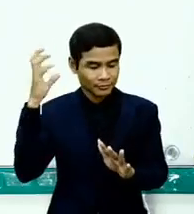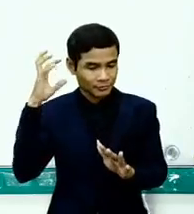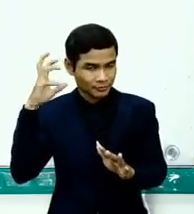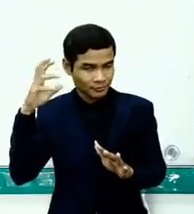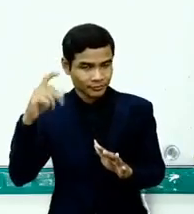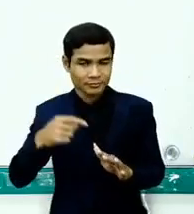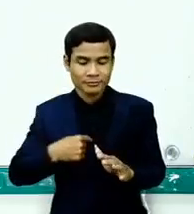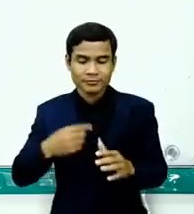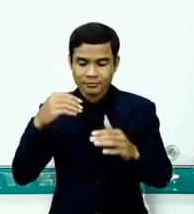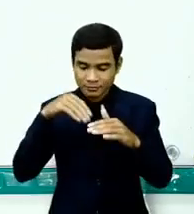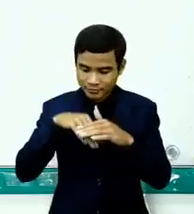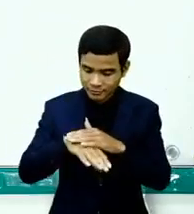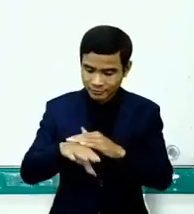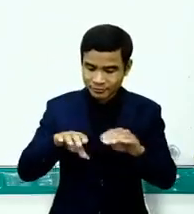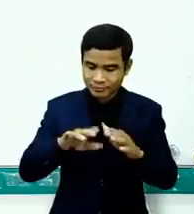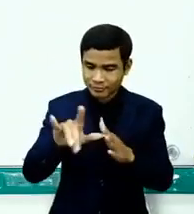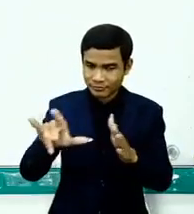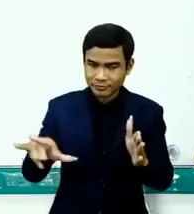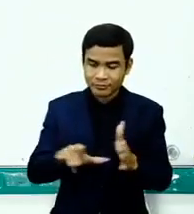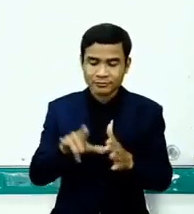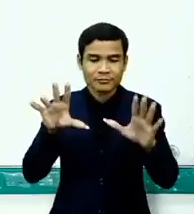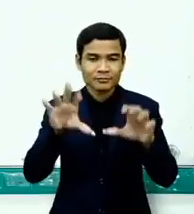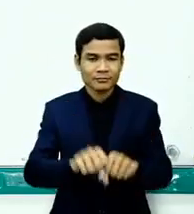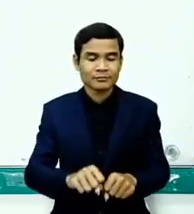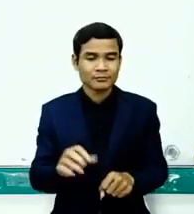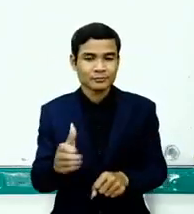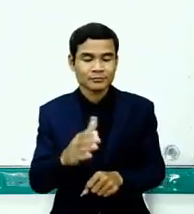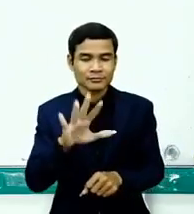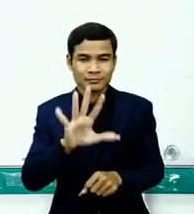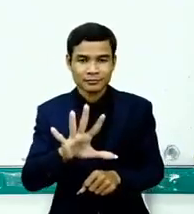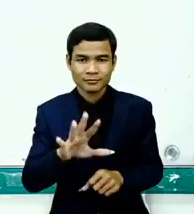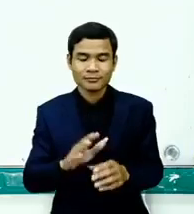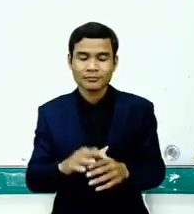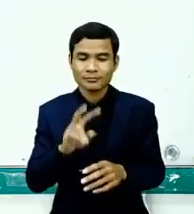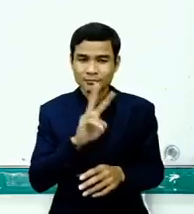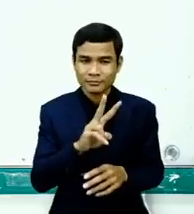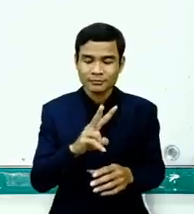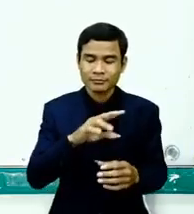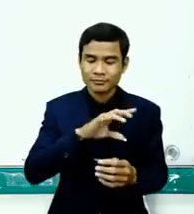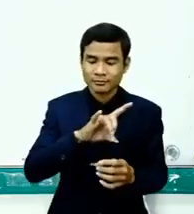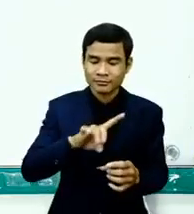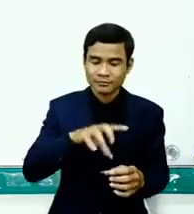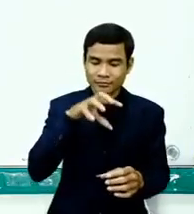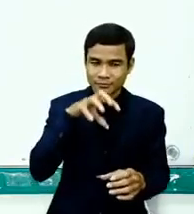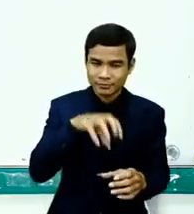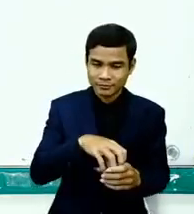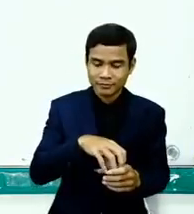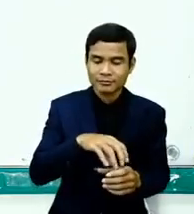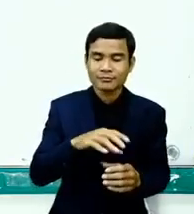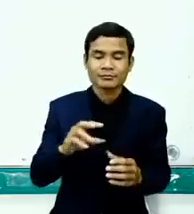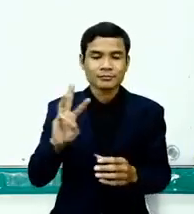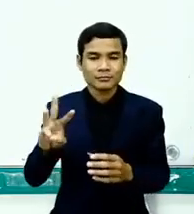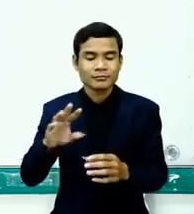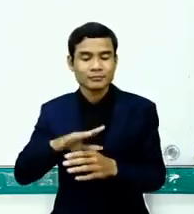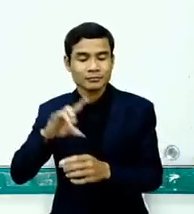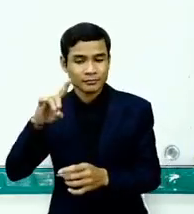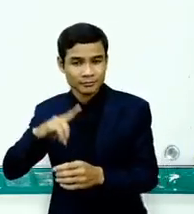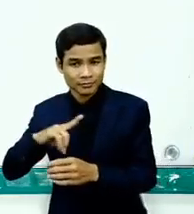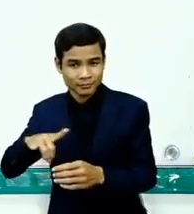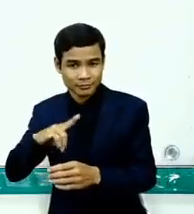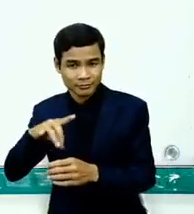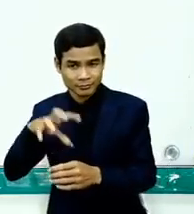ខ្ញុំមួយទឹកបឹងចាប់បានត្រី5អា2ធ្វើផ្អកអា3ធ្វើម៉ាំ